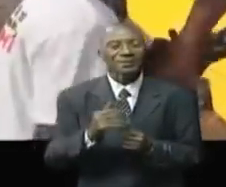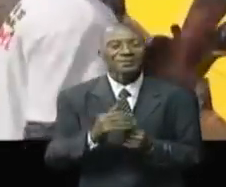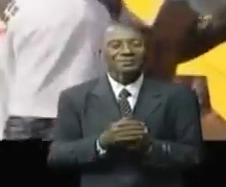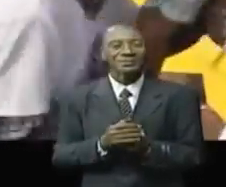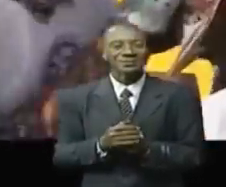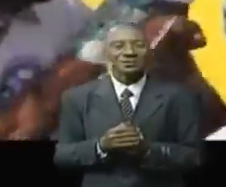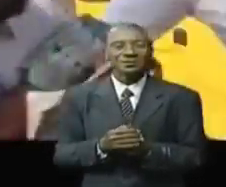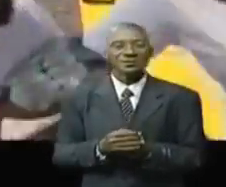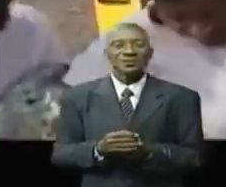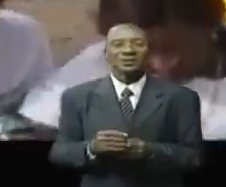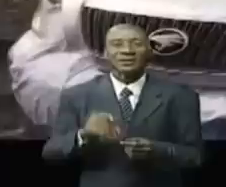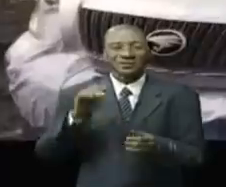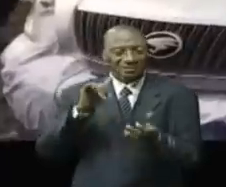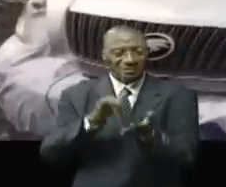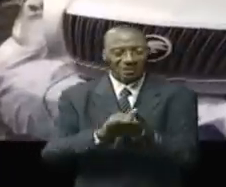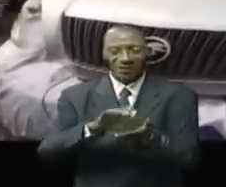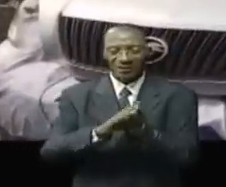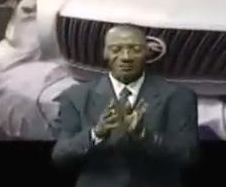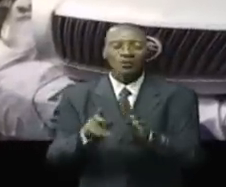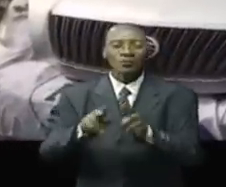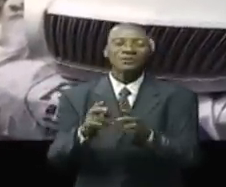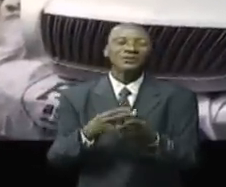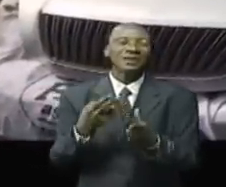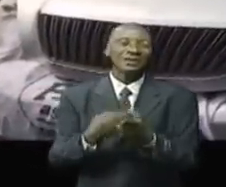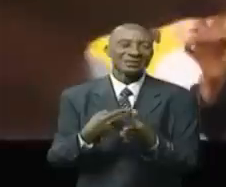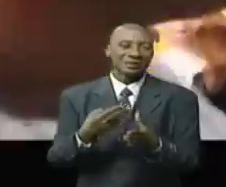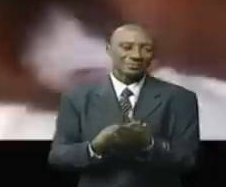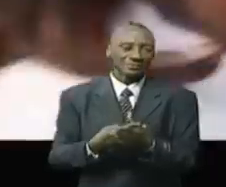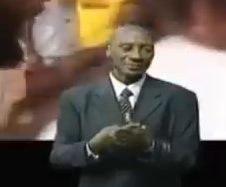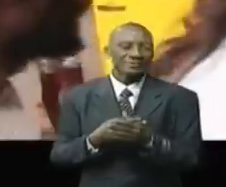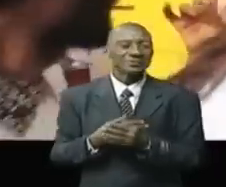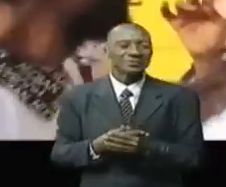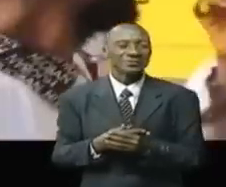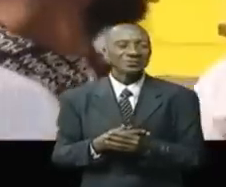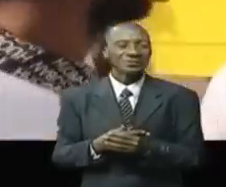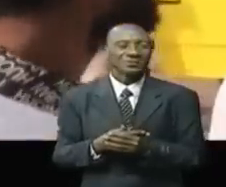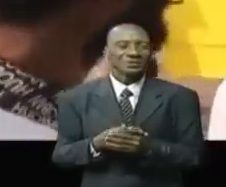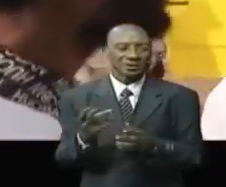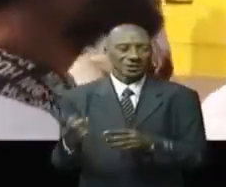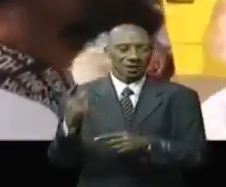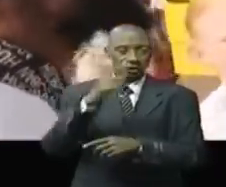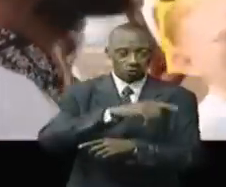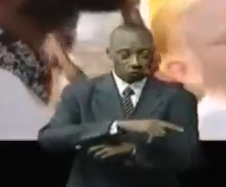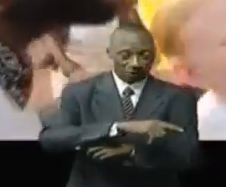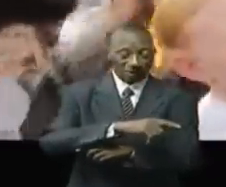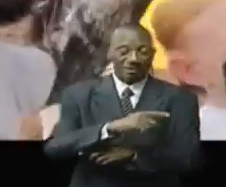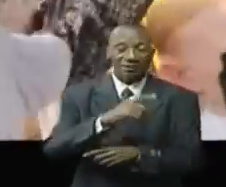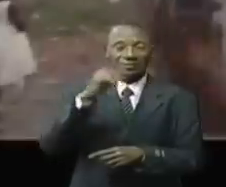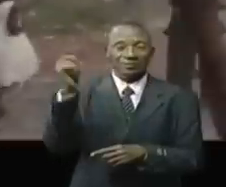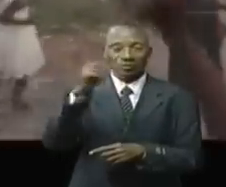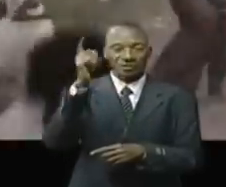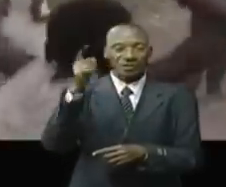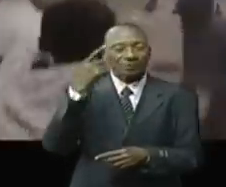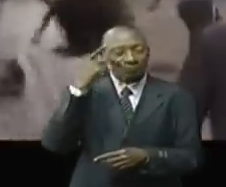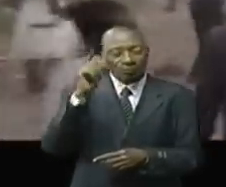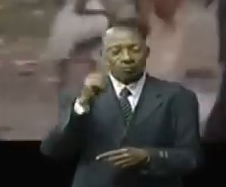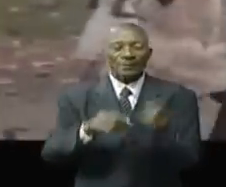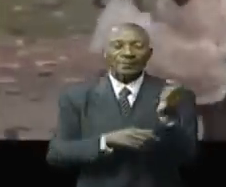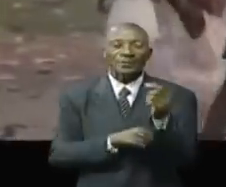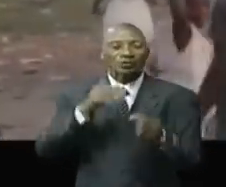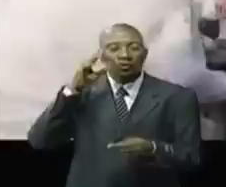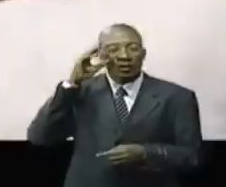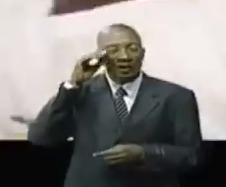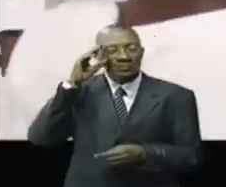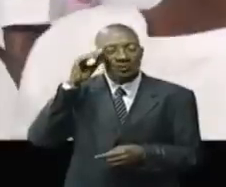un handicap. En cette journée internationale du 13 juin dédiée aux albinos pour la sensibilisation à l'albinisme, sous